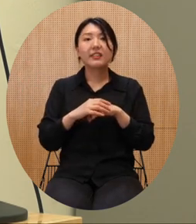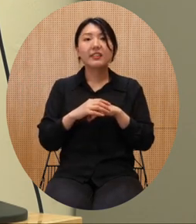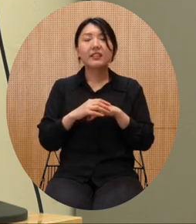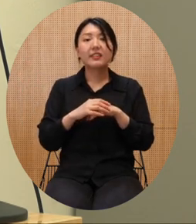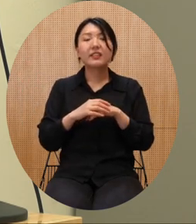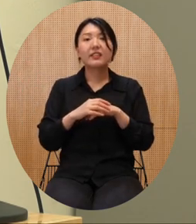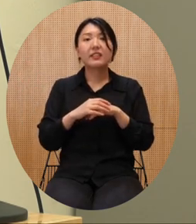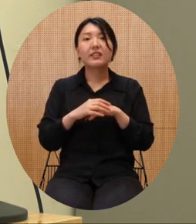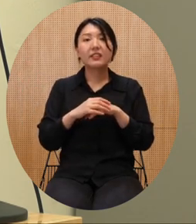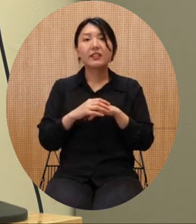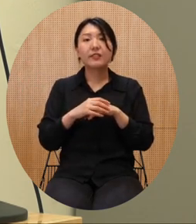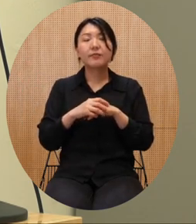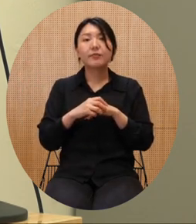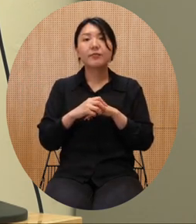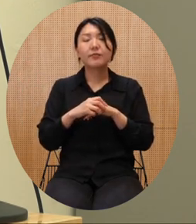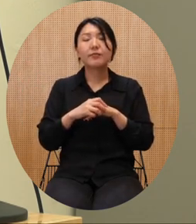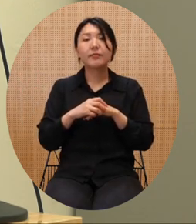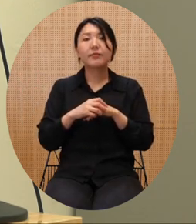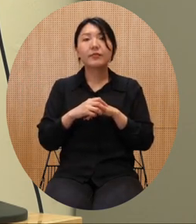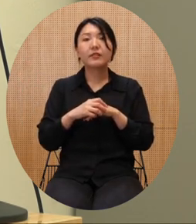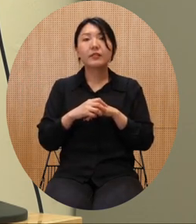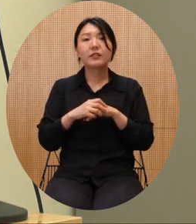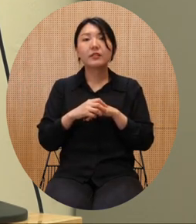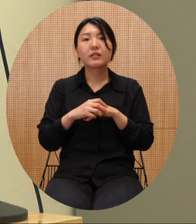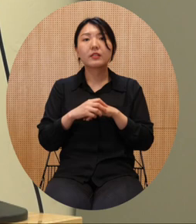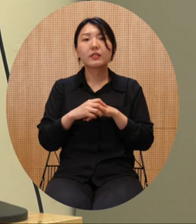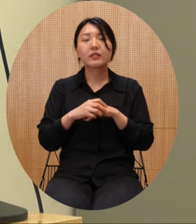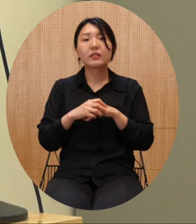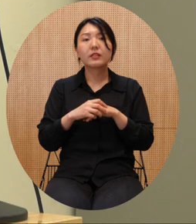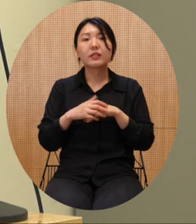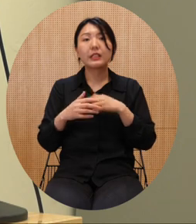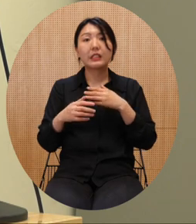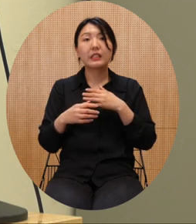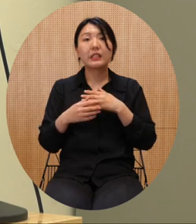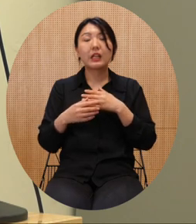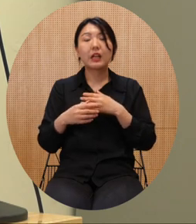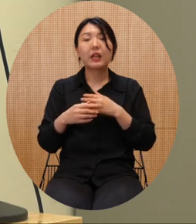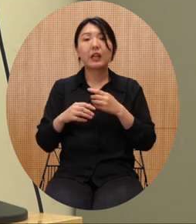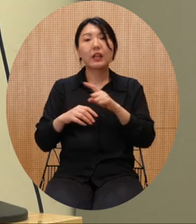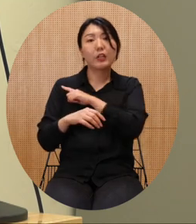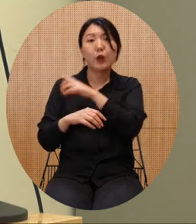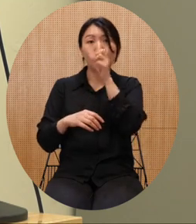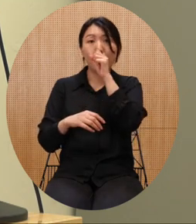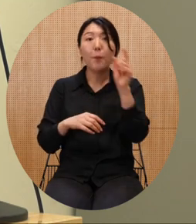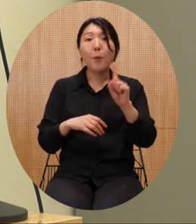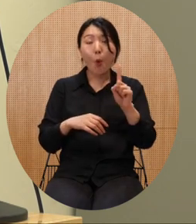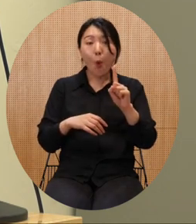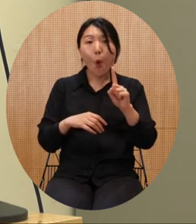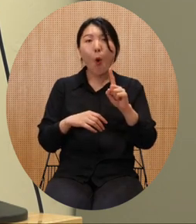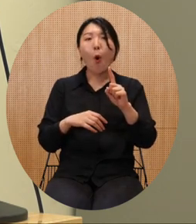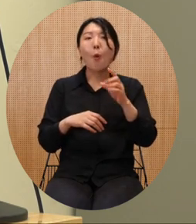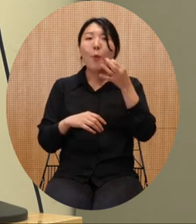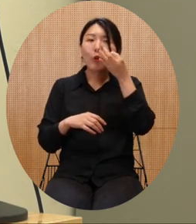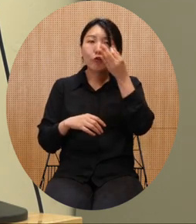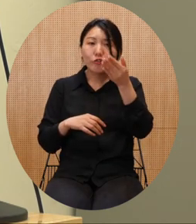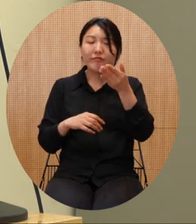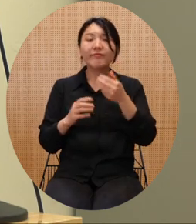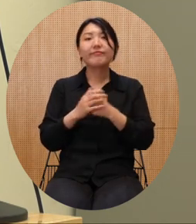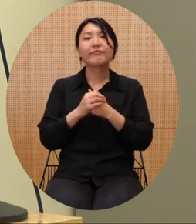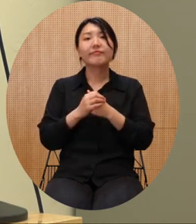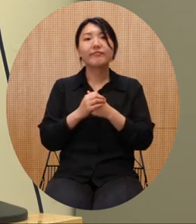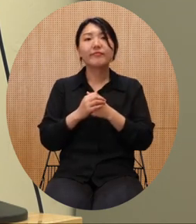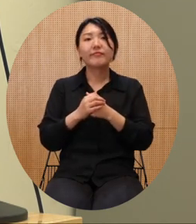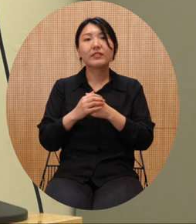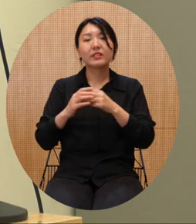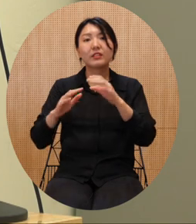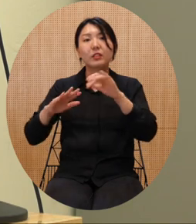않을 방향이라는 생각을 하는데 근데 이제 제일 좋은 것 중에 하나는 사실은 보게 하는 거라고 생각합니다. 지금